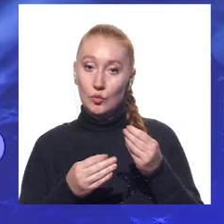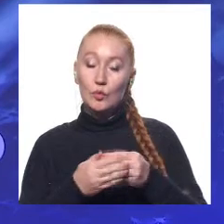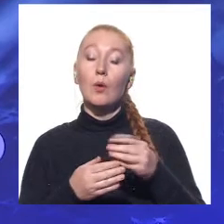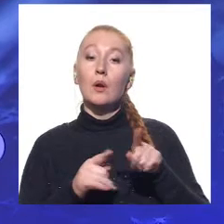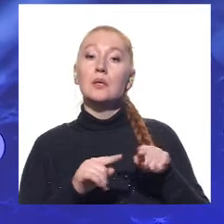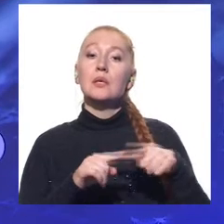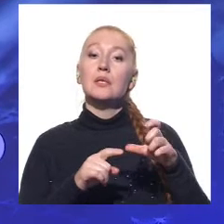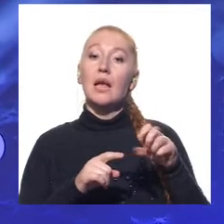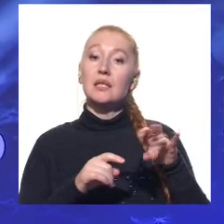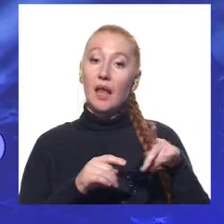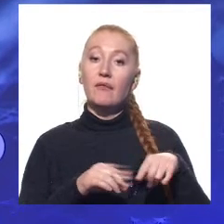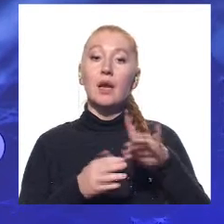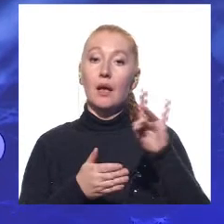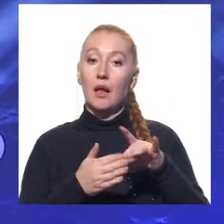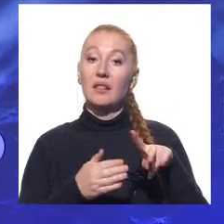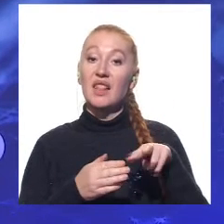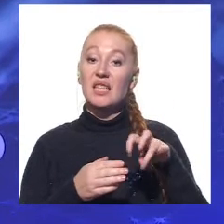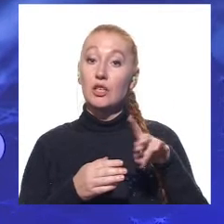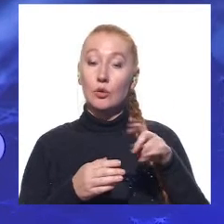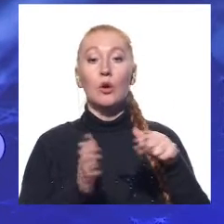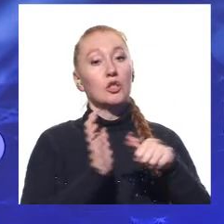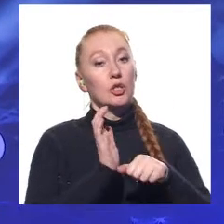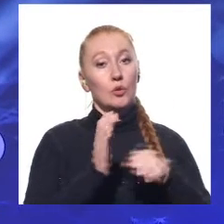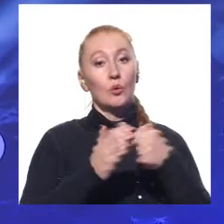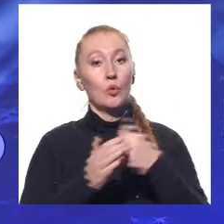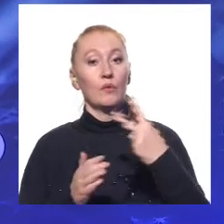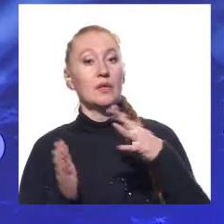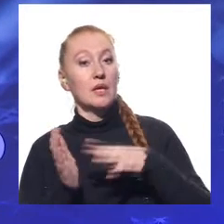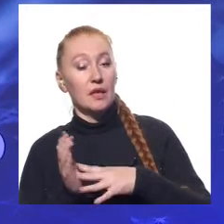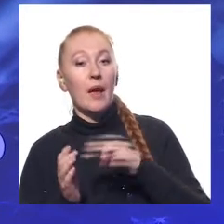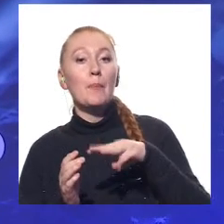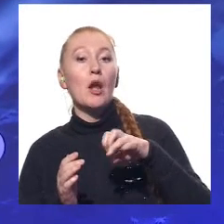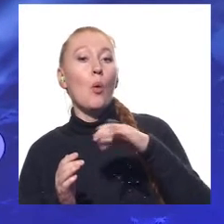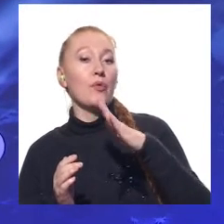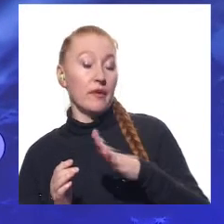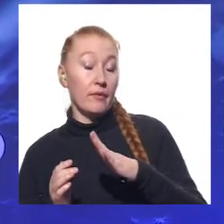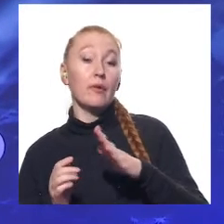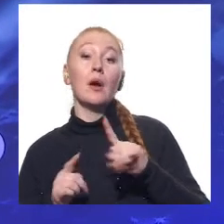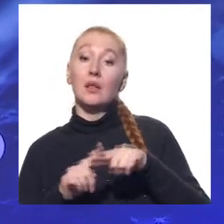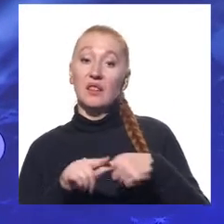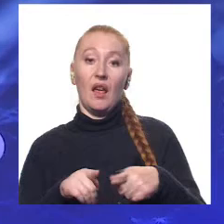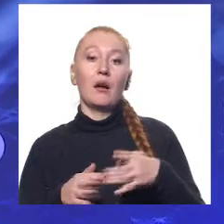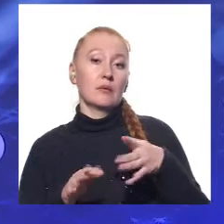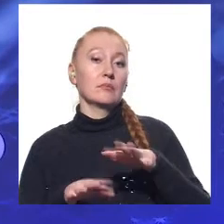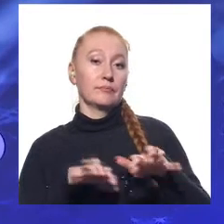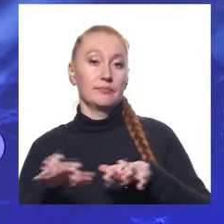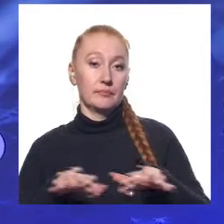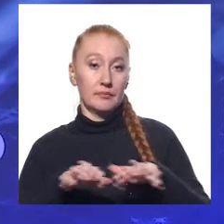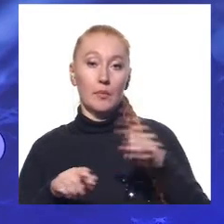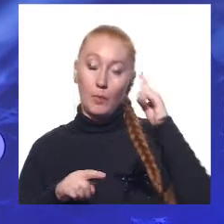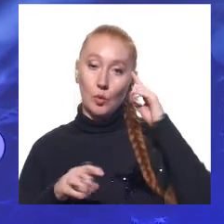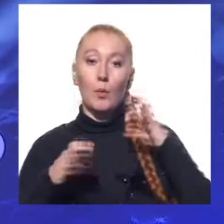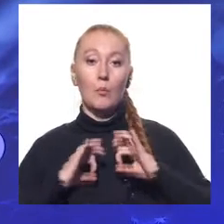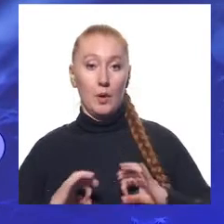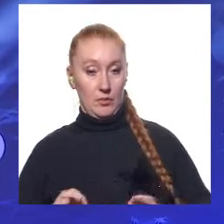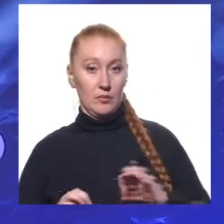для заступника міського голови із 600 тисяч гривень до 29 мільйонів. Саме стільки збитків, на думку прокуратури,